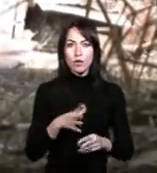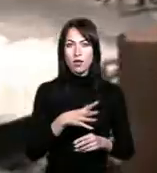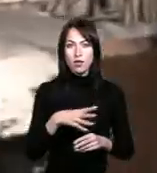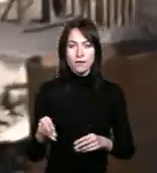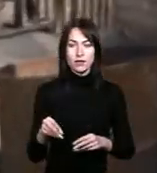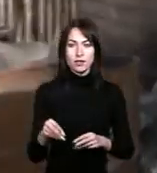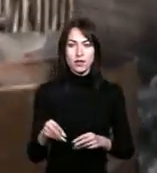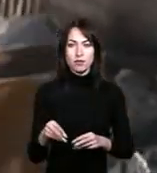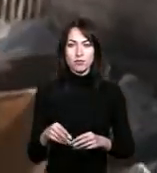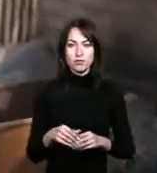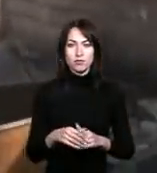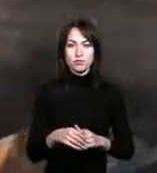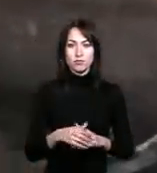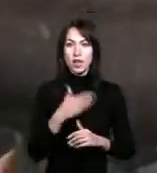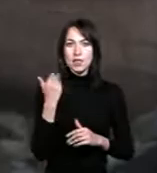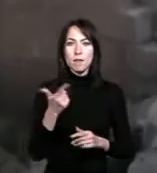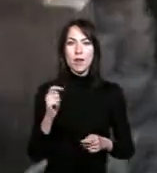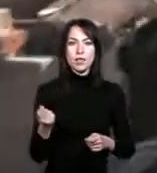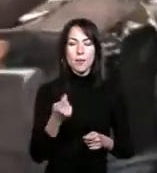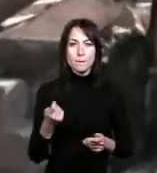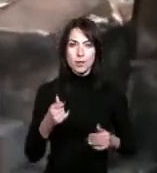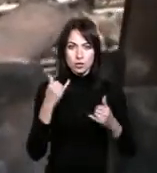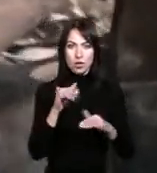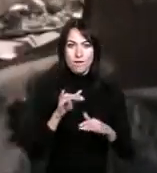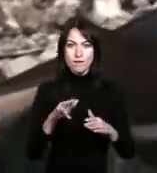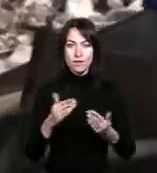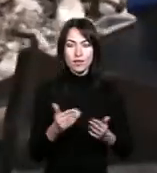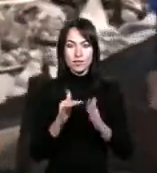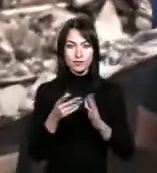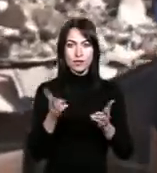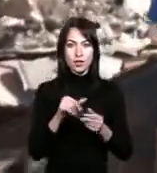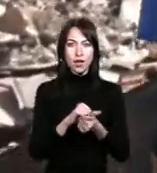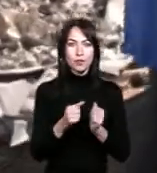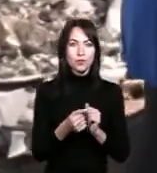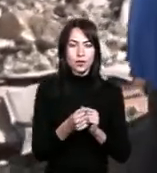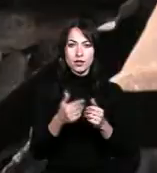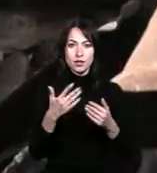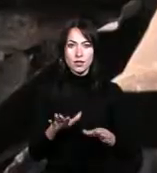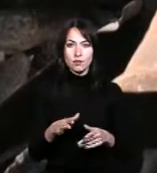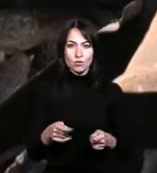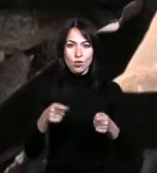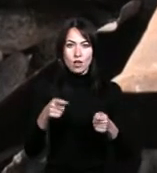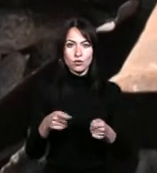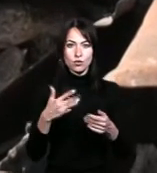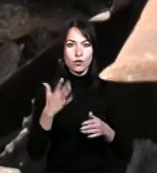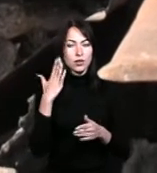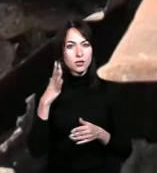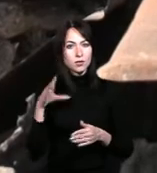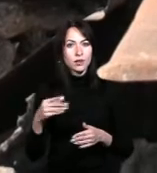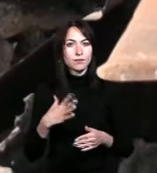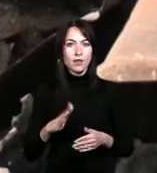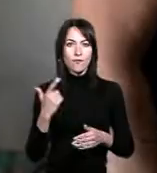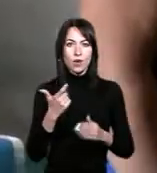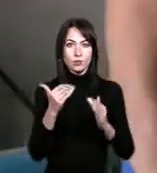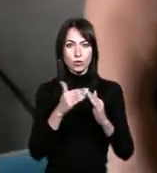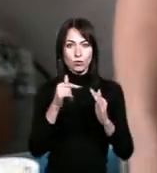ніде. Від оселі залишилися руїни поміж каміння, кастрюлі та вогнегасник. Спати доводиться в господарчій